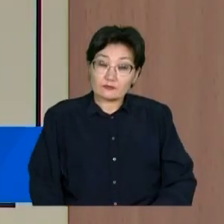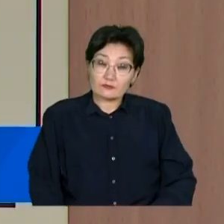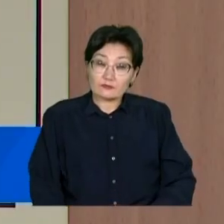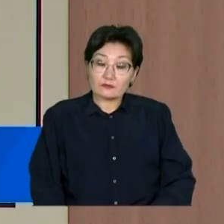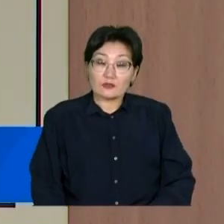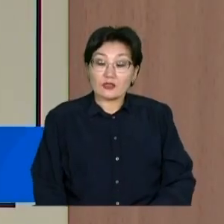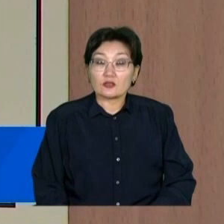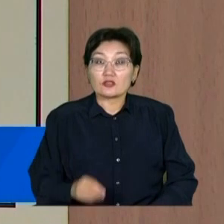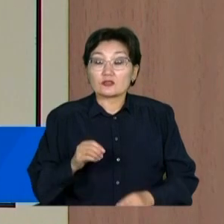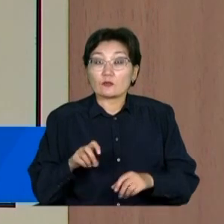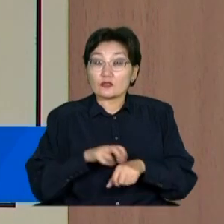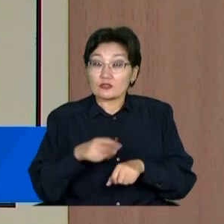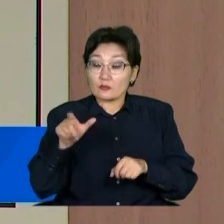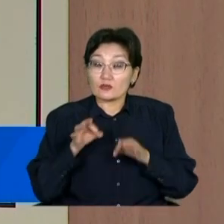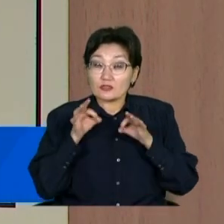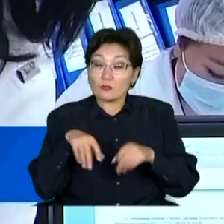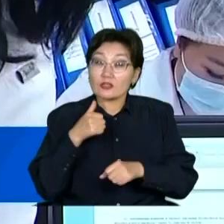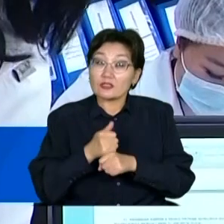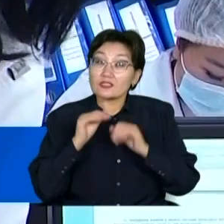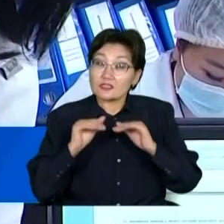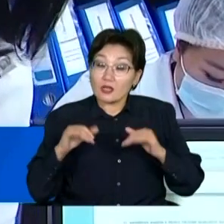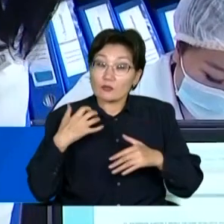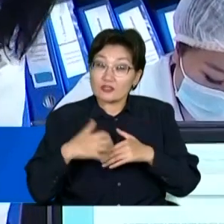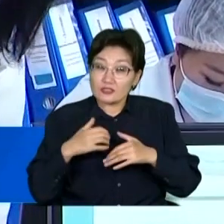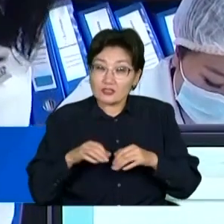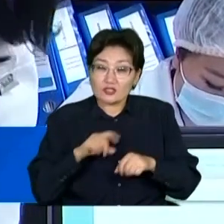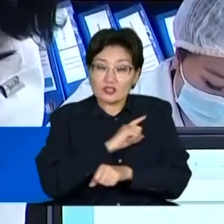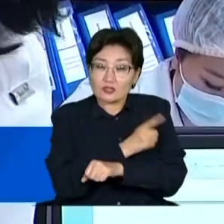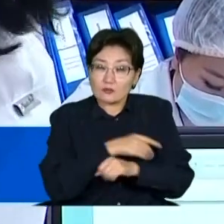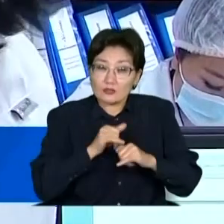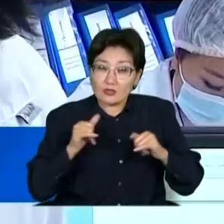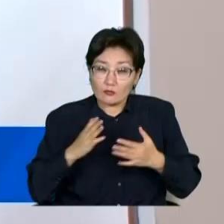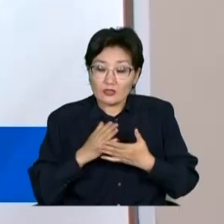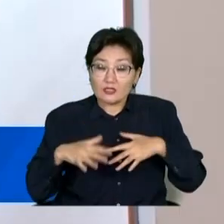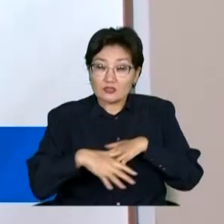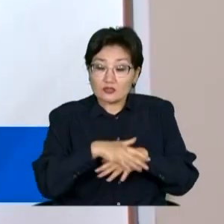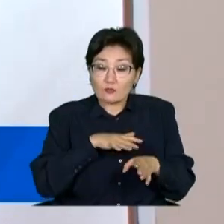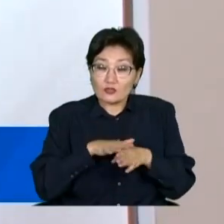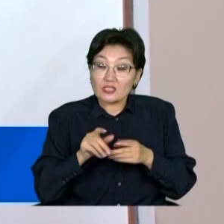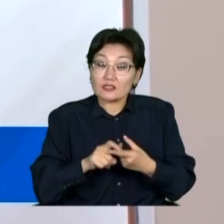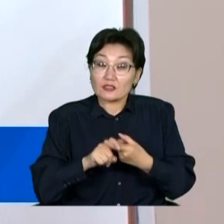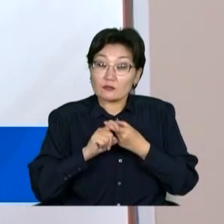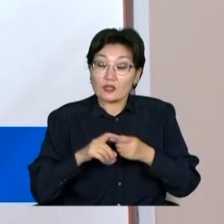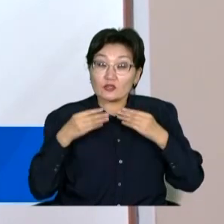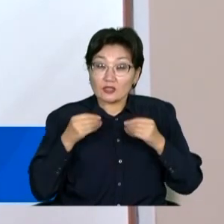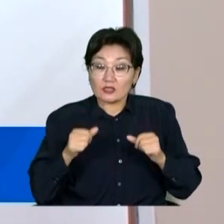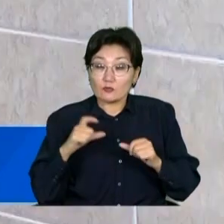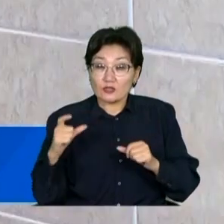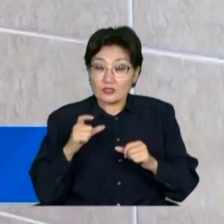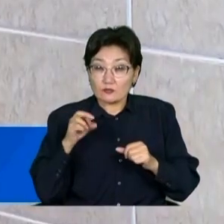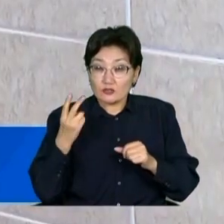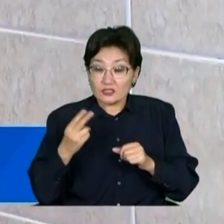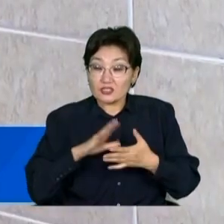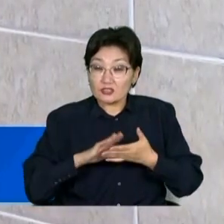Зәуре Ахметованың айтуынша, қызылша негізінен балалар арасында қатты тарап жатыр. Халық жаппай жұқтырып, оның әсері экономикалық